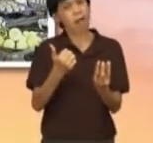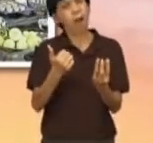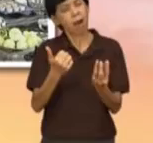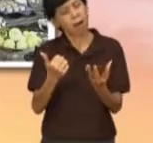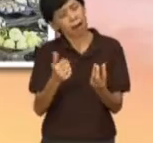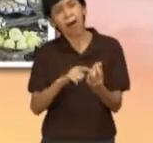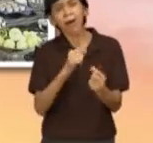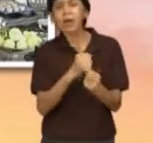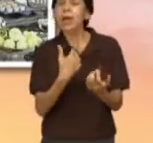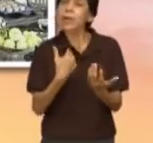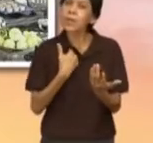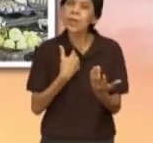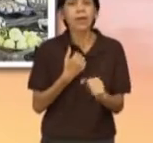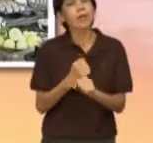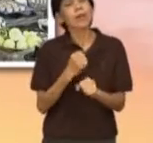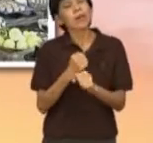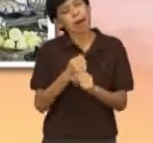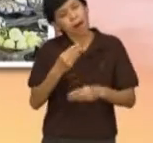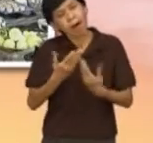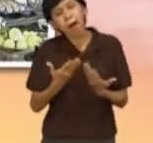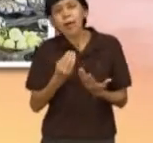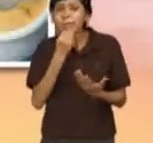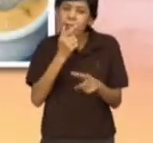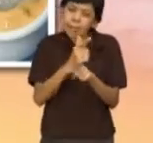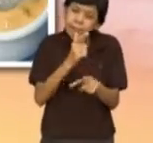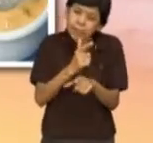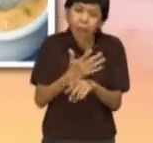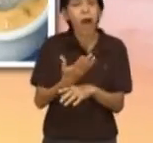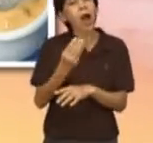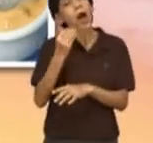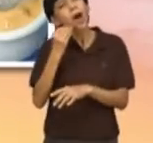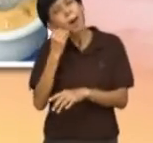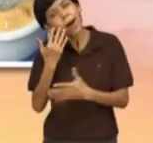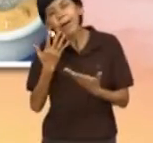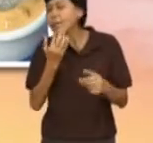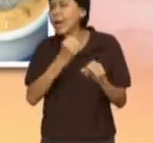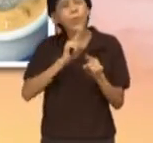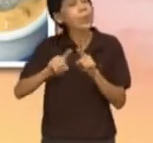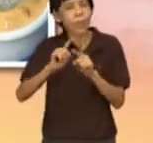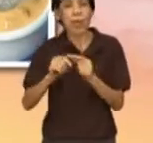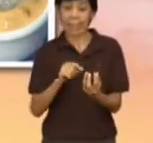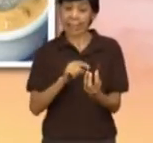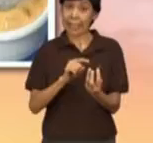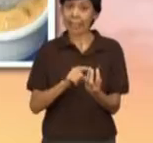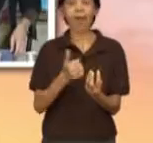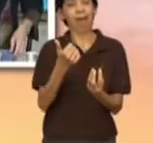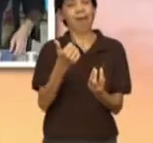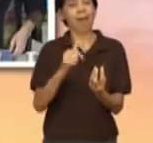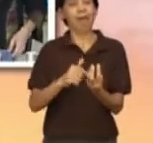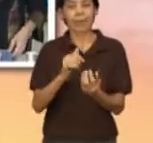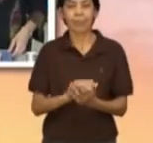เป็นพวกออกงานบุฟเฟ่หรือจัดเลี้ยงภายในบ้านอะไรเงี้ยนะ แต่อันนี้ก็สะดวก